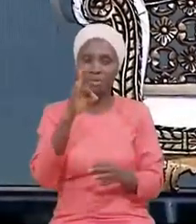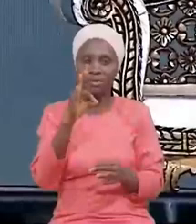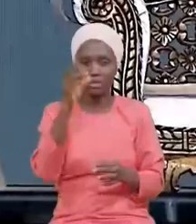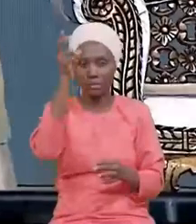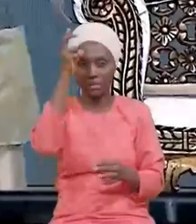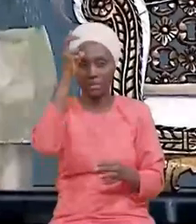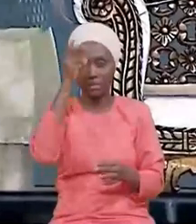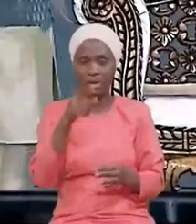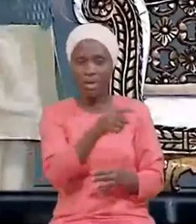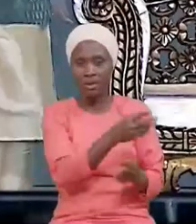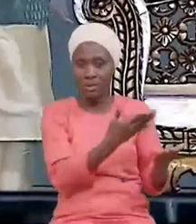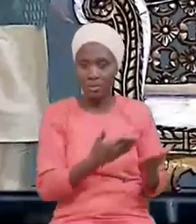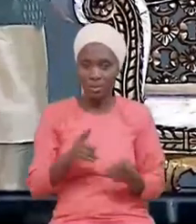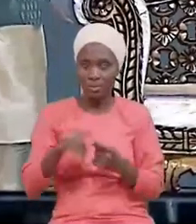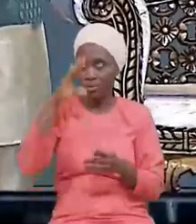On lui amena.